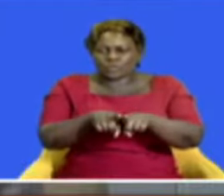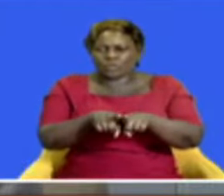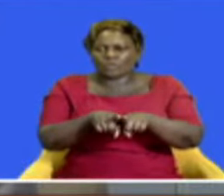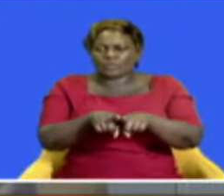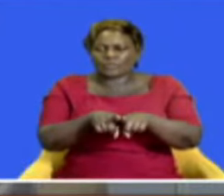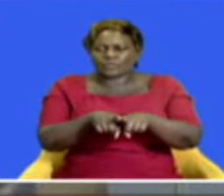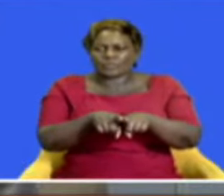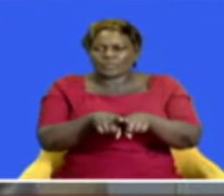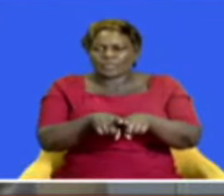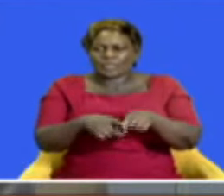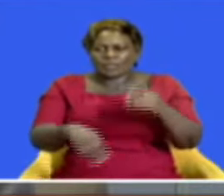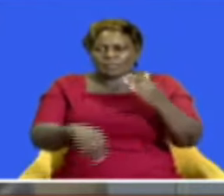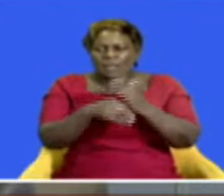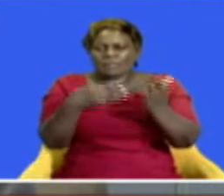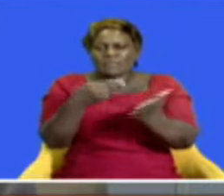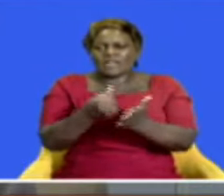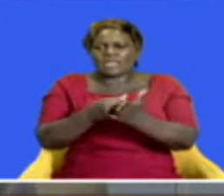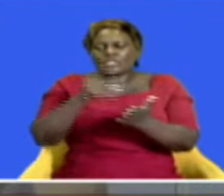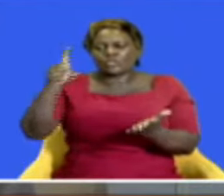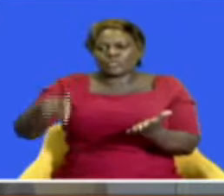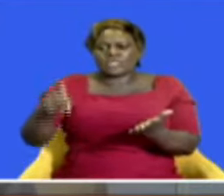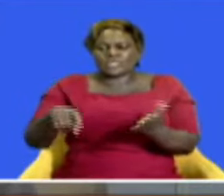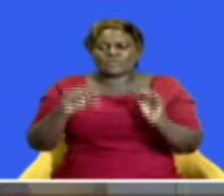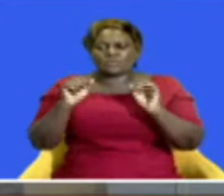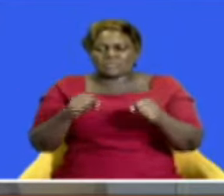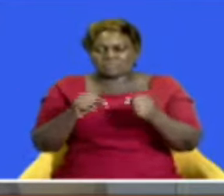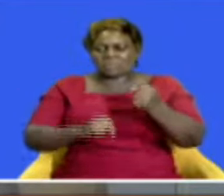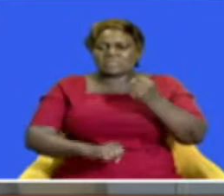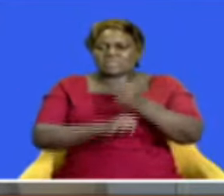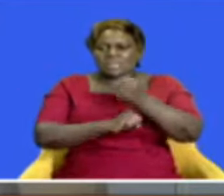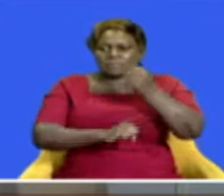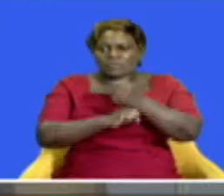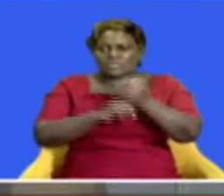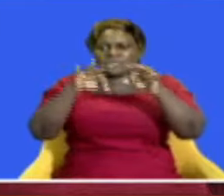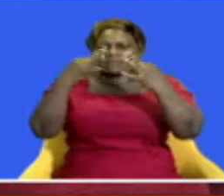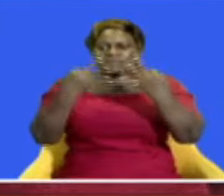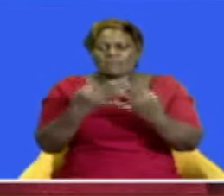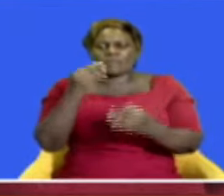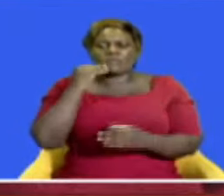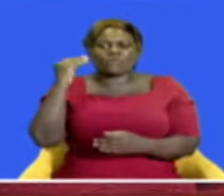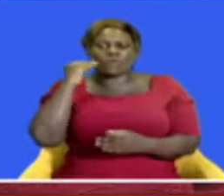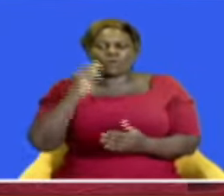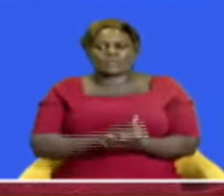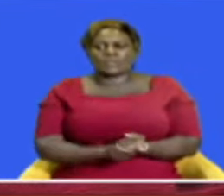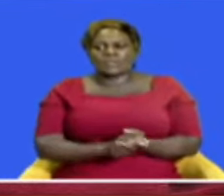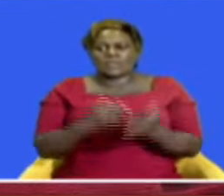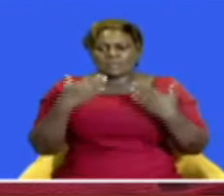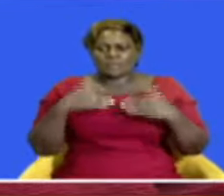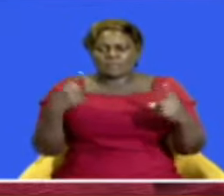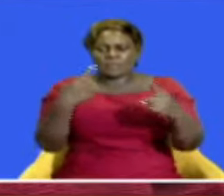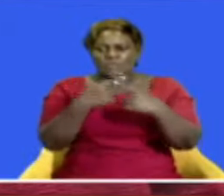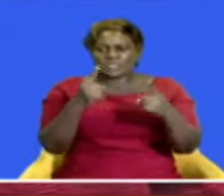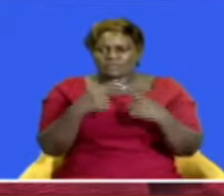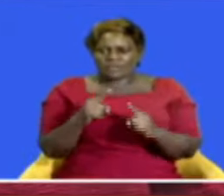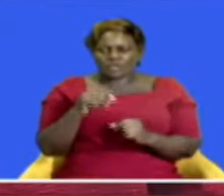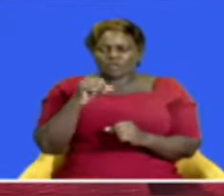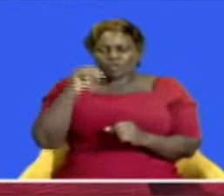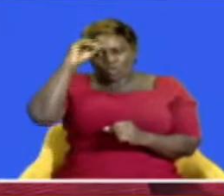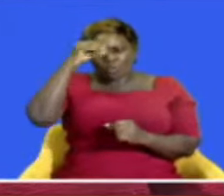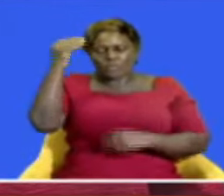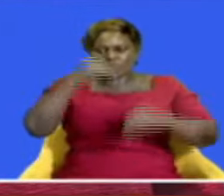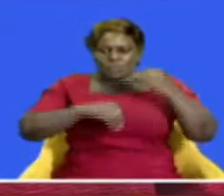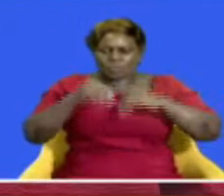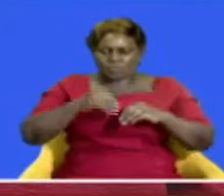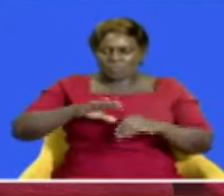into additional financial needs that might be supporting the family at home. Washikadau wametoa maoni yao, na